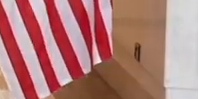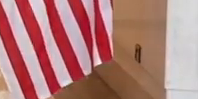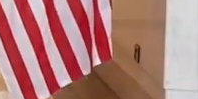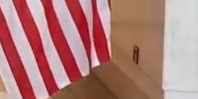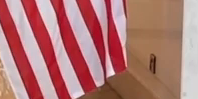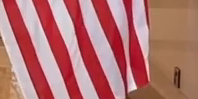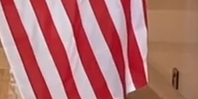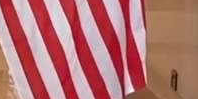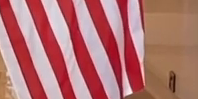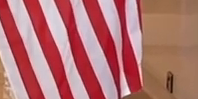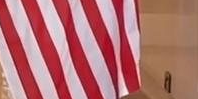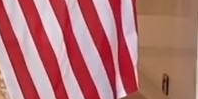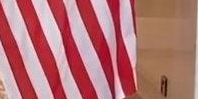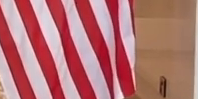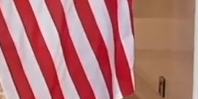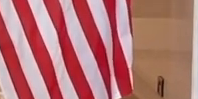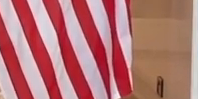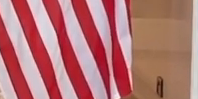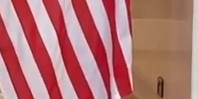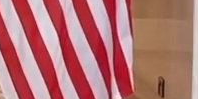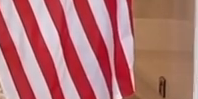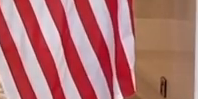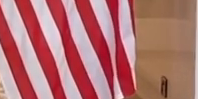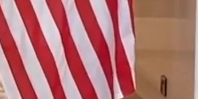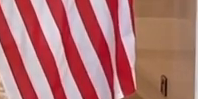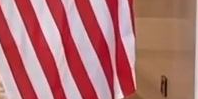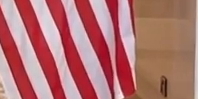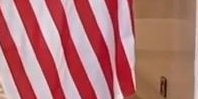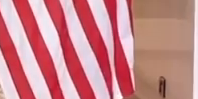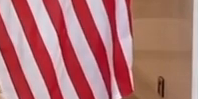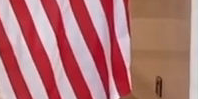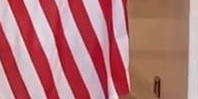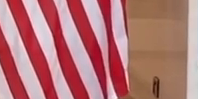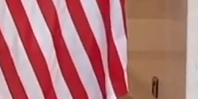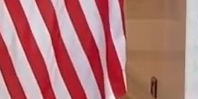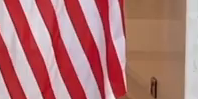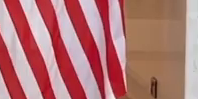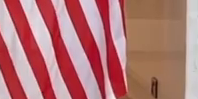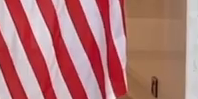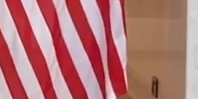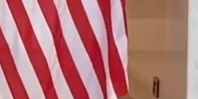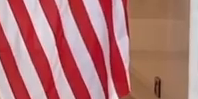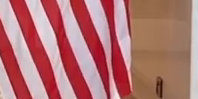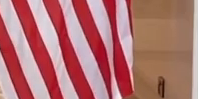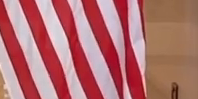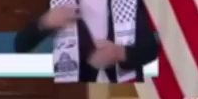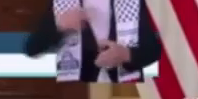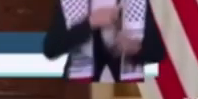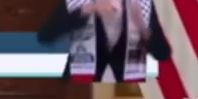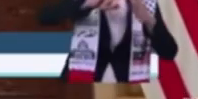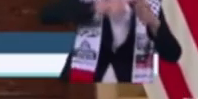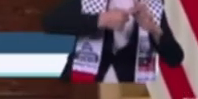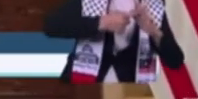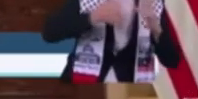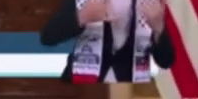dan hubungan antarabangsa. Beliau berkata demikian pada sidang media pengumuman rombakan Kabinet pada 12 Disember.